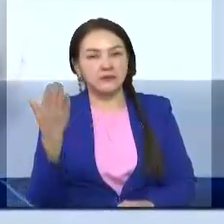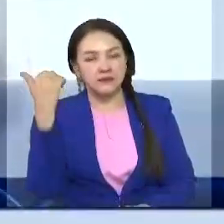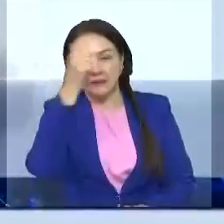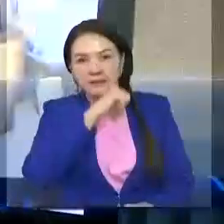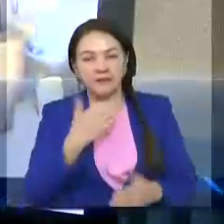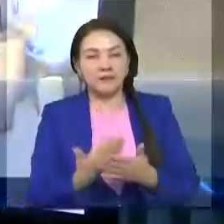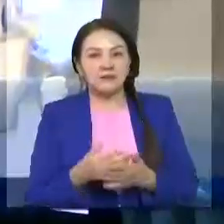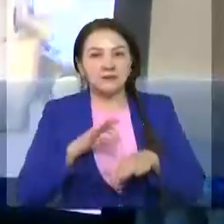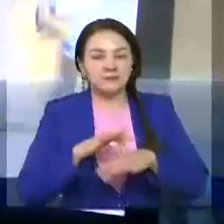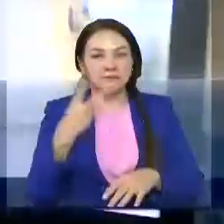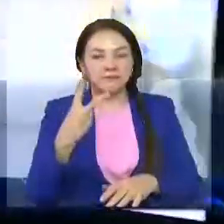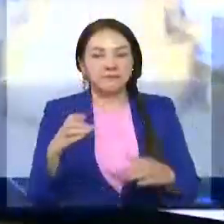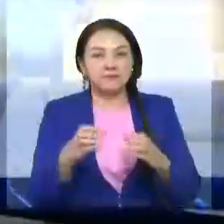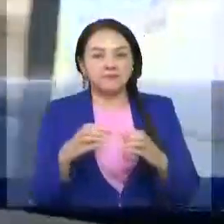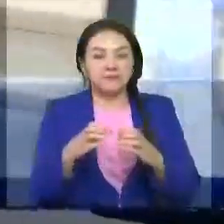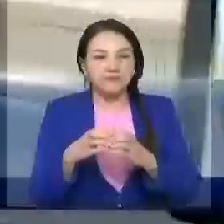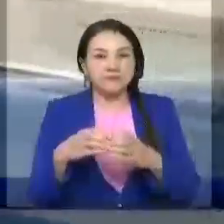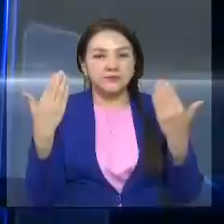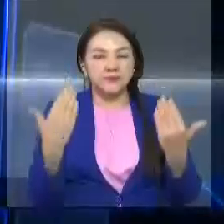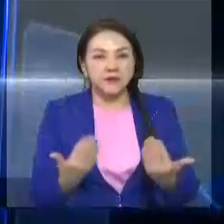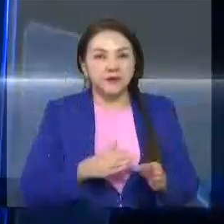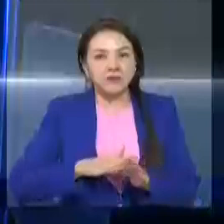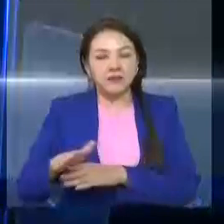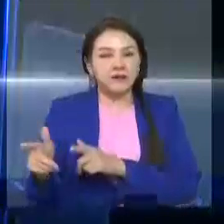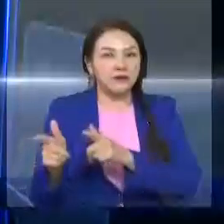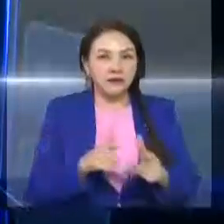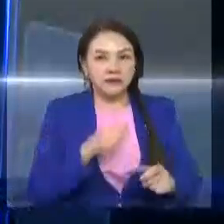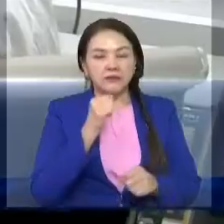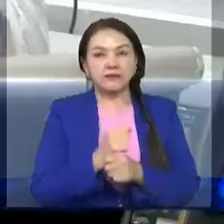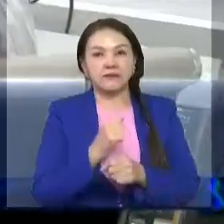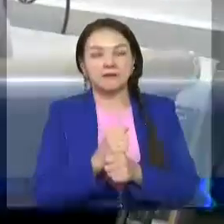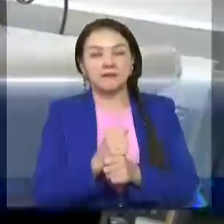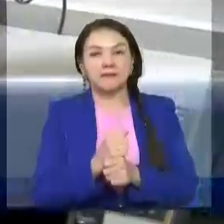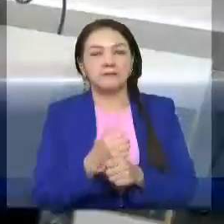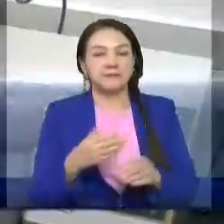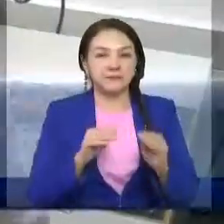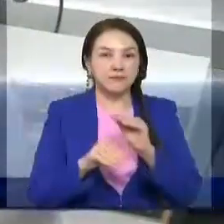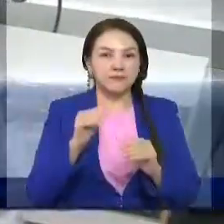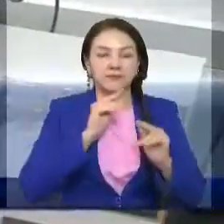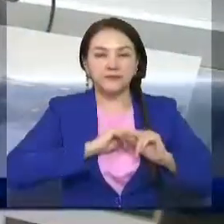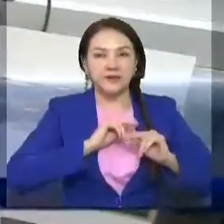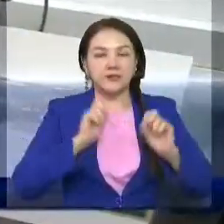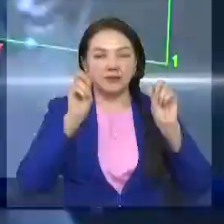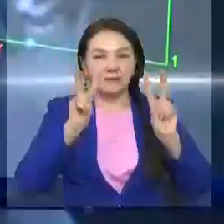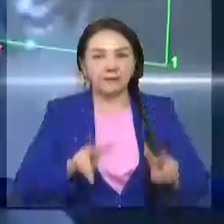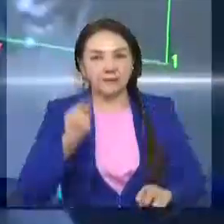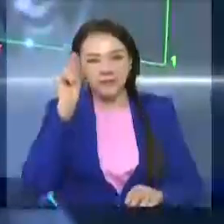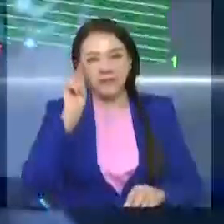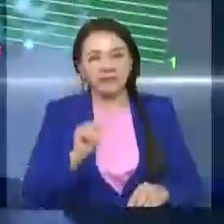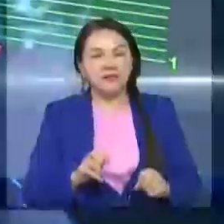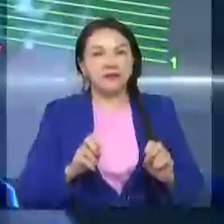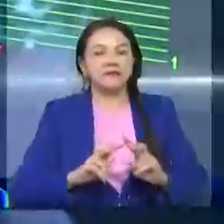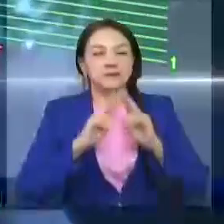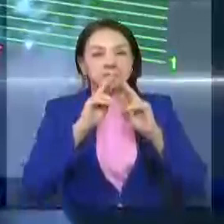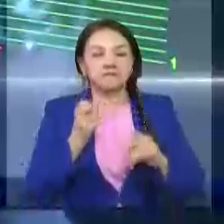года он прол два этапа аппликации сегодня полностью готов к работе на оборудовании трудится специально обученный в Столичном